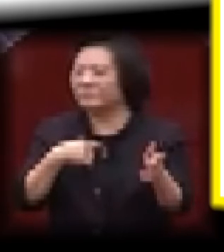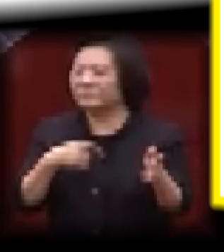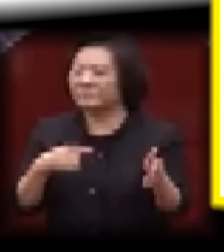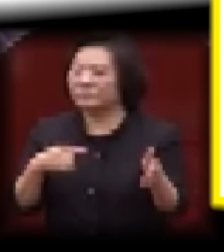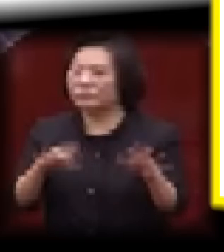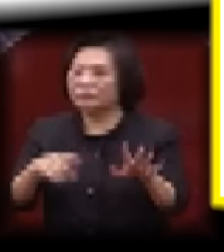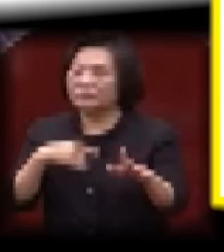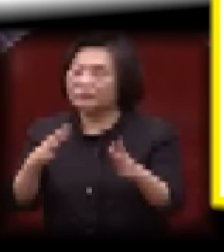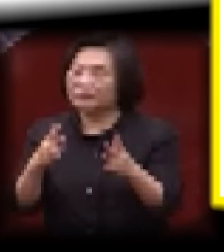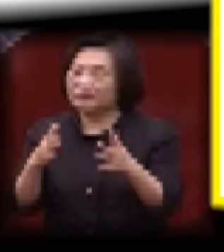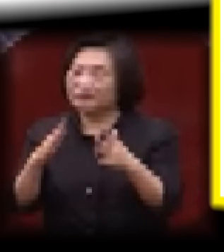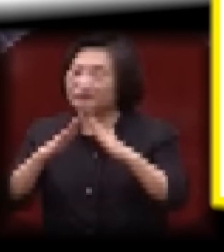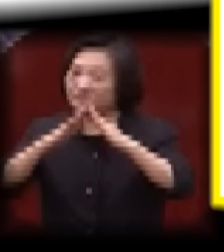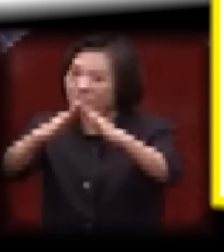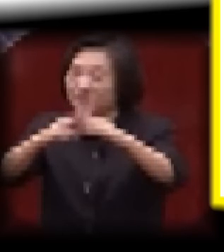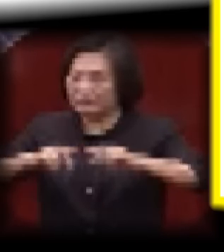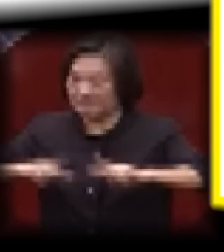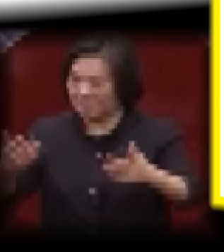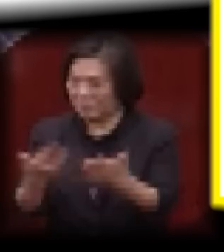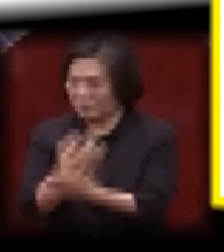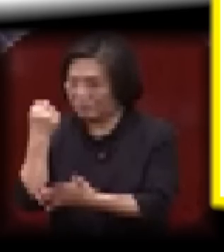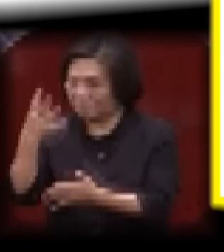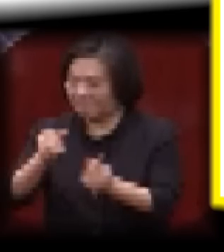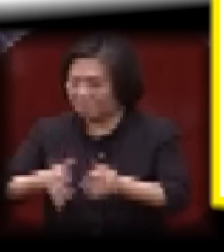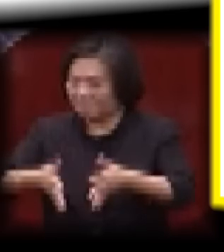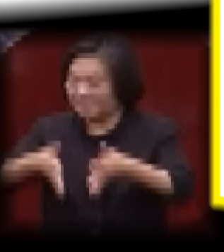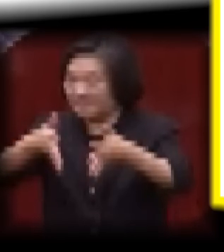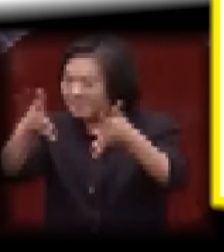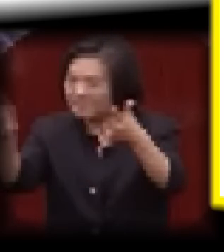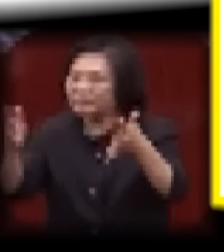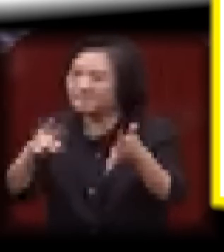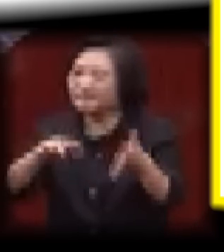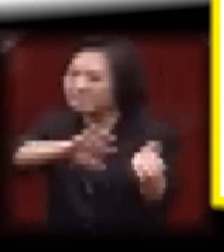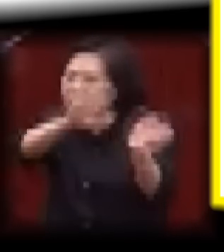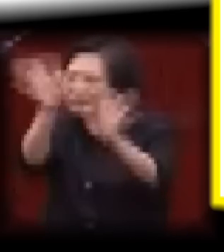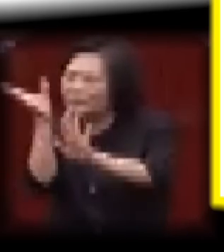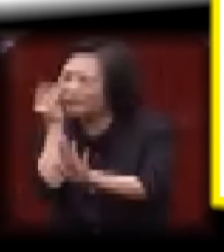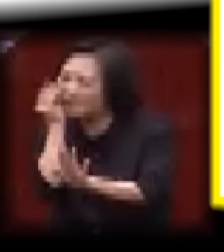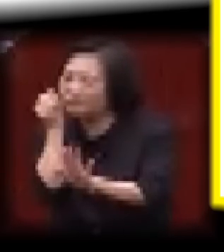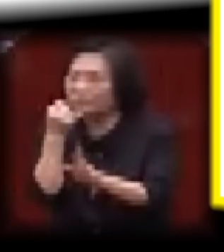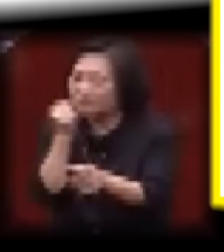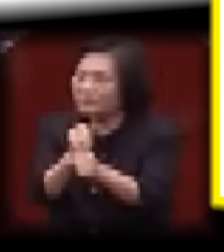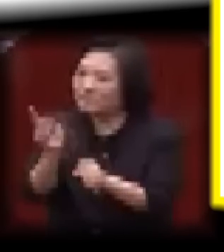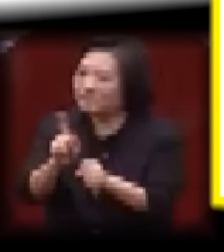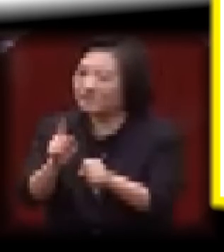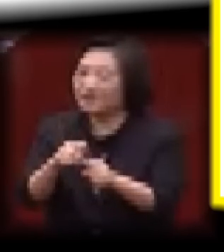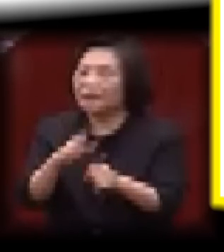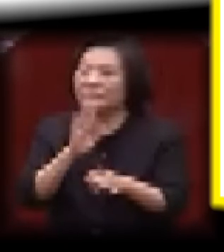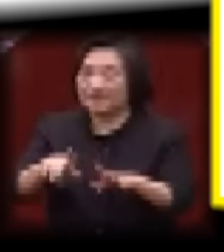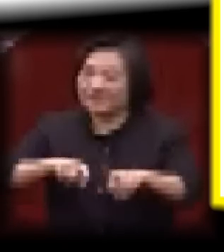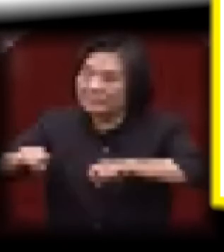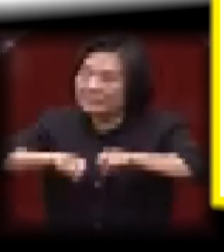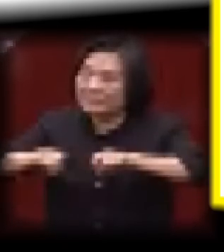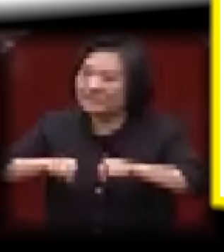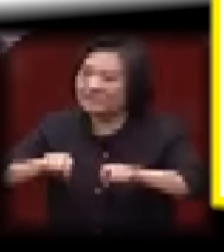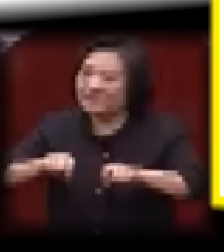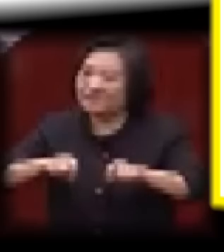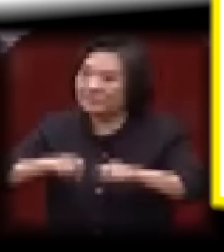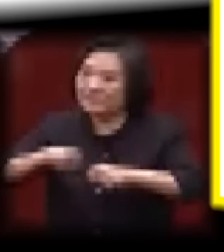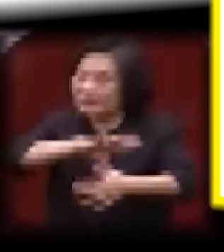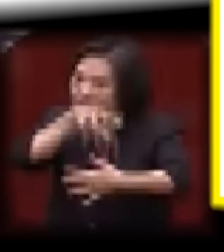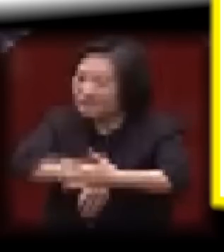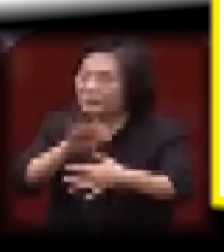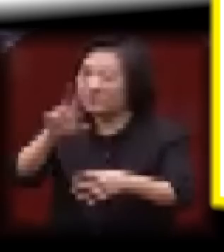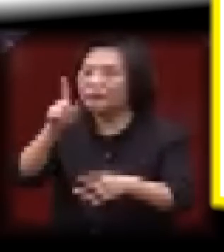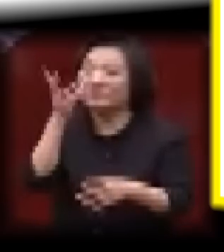可以做到，你知道目前这些景观管理应该可以做的项目，因为在都市计划里面就可以指定这个景观管理